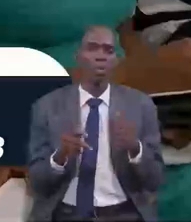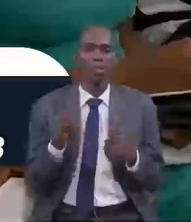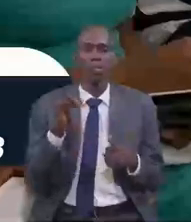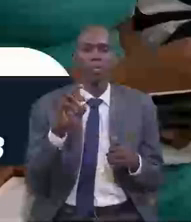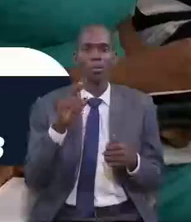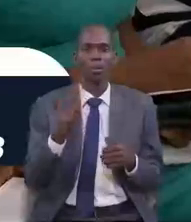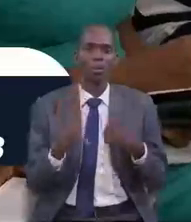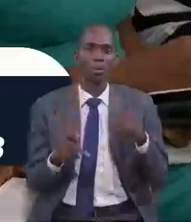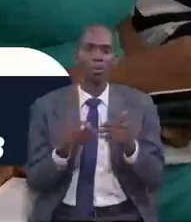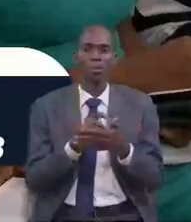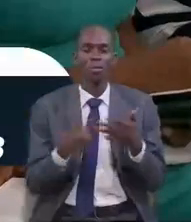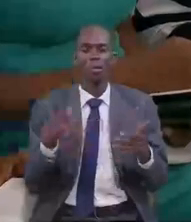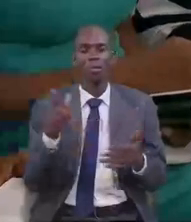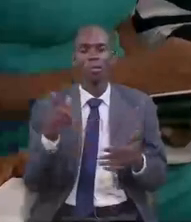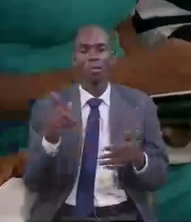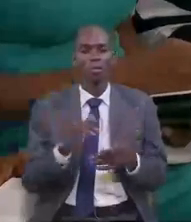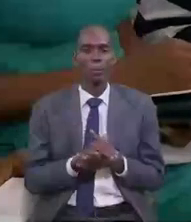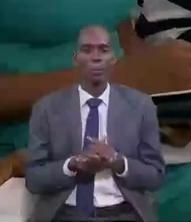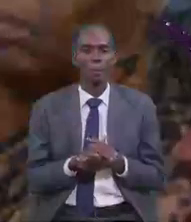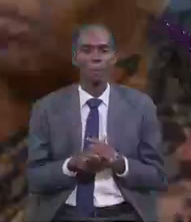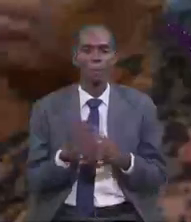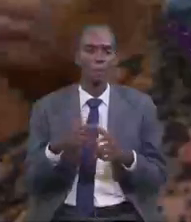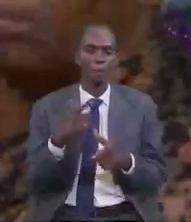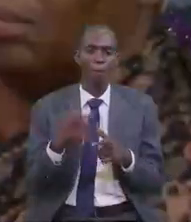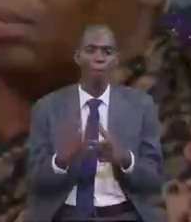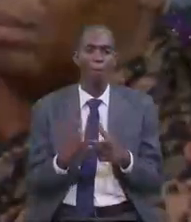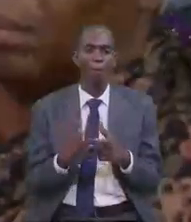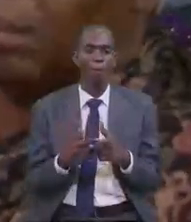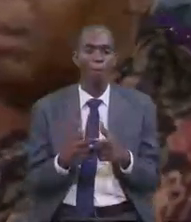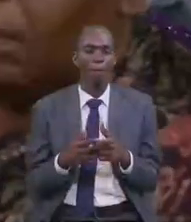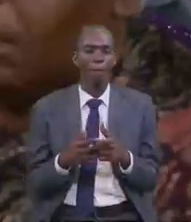Marc 10, 21.